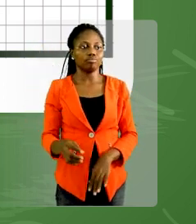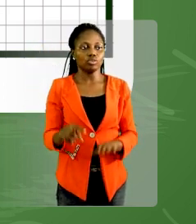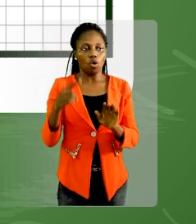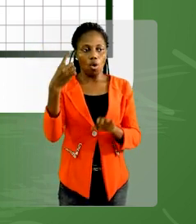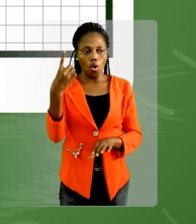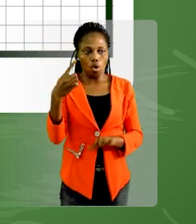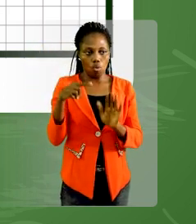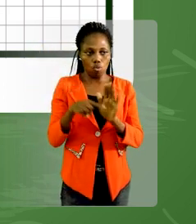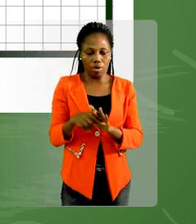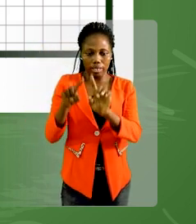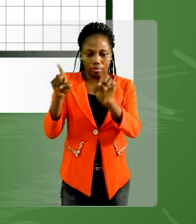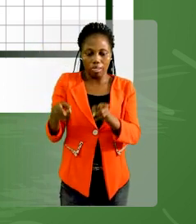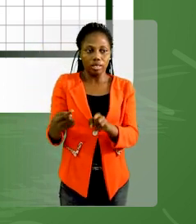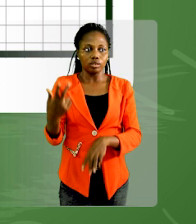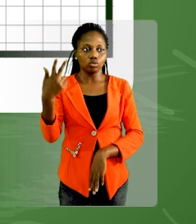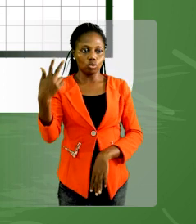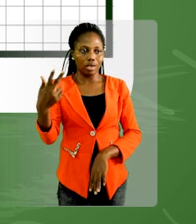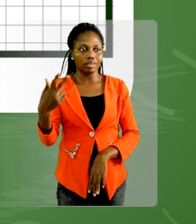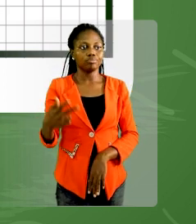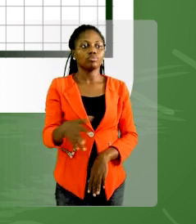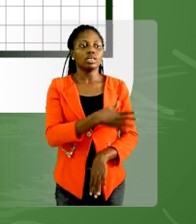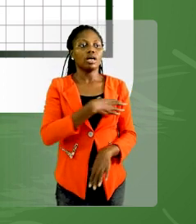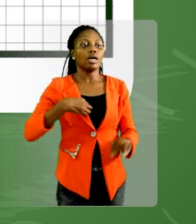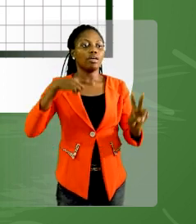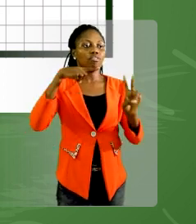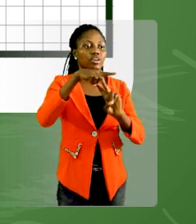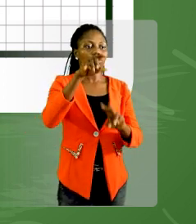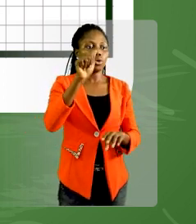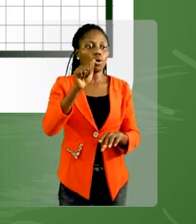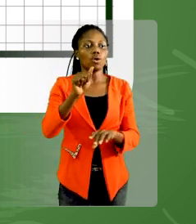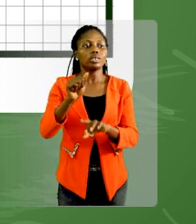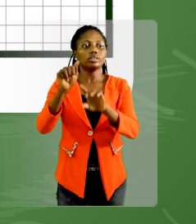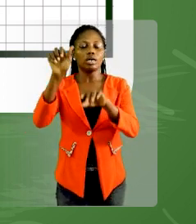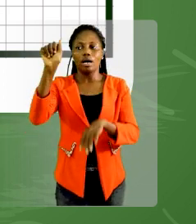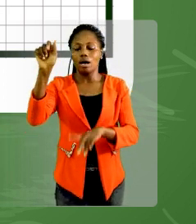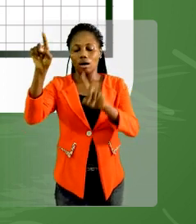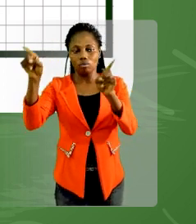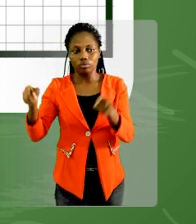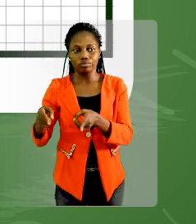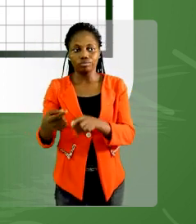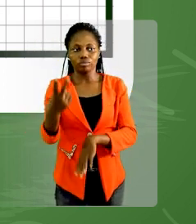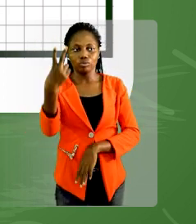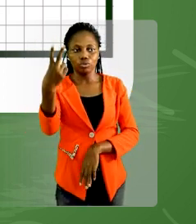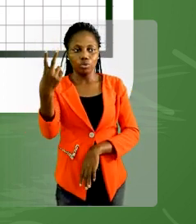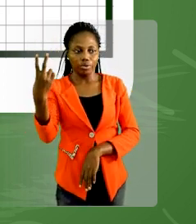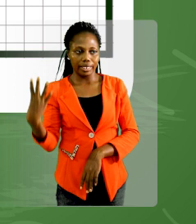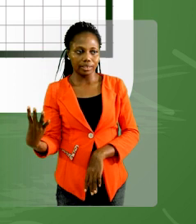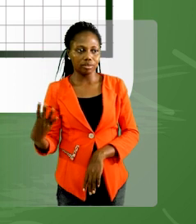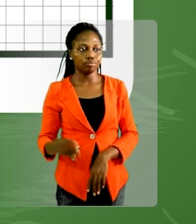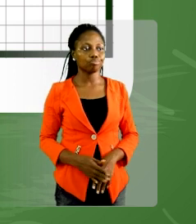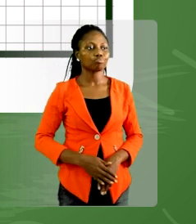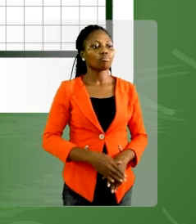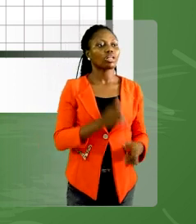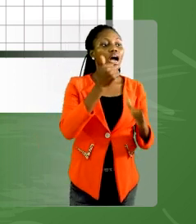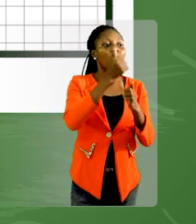M appartient à la droite AB équivaut à, on prend la première composante du vecteur AM